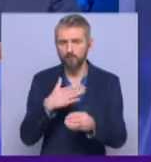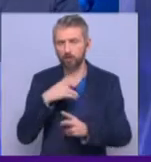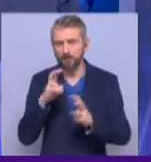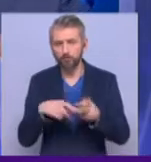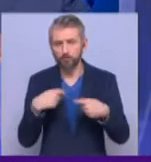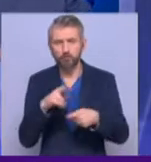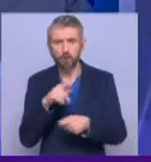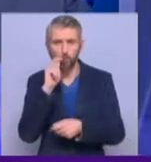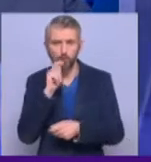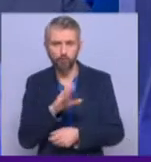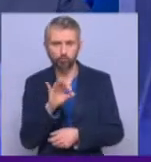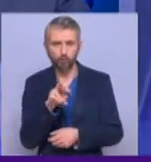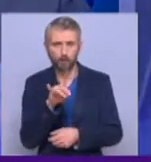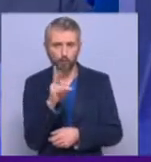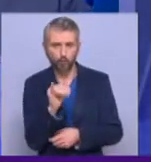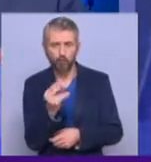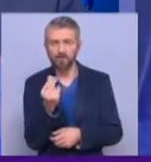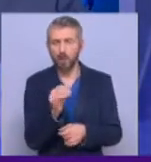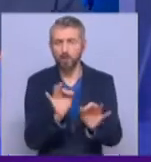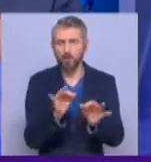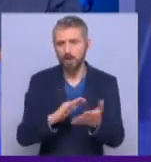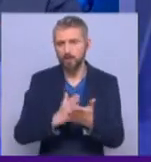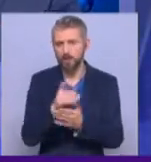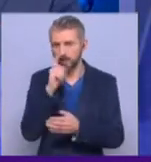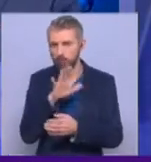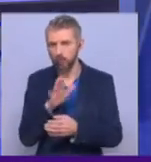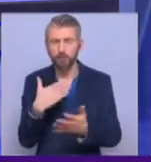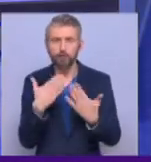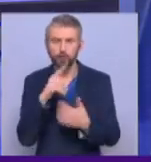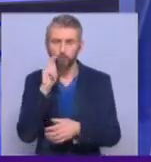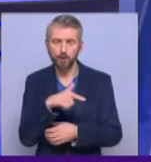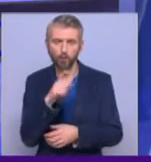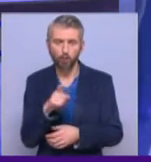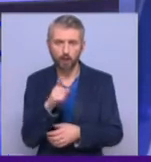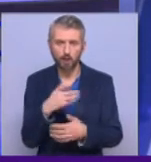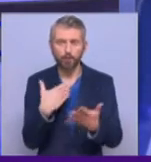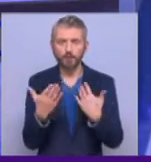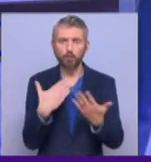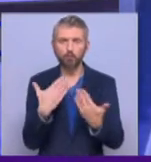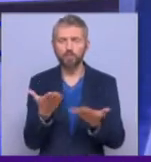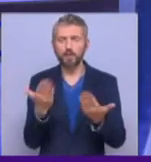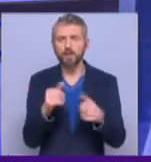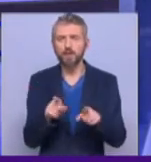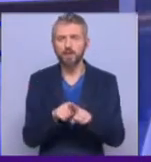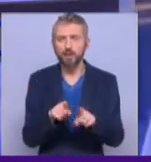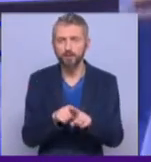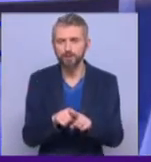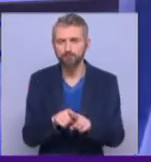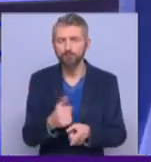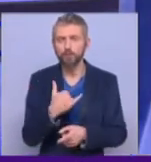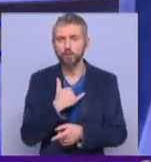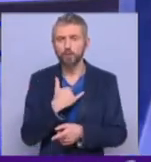її як українську солярку. Ціна нормальна, якість теж непогана. Відносно українського газу, відносно, давайте так, в